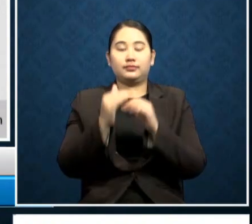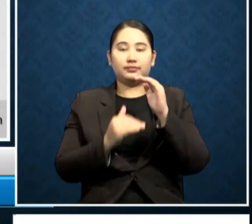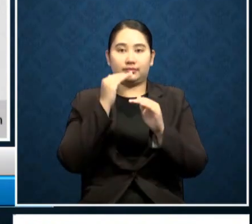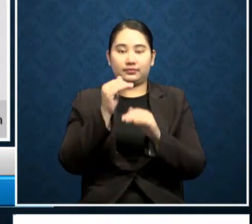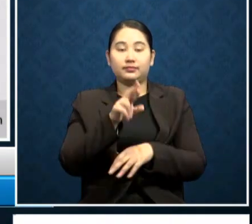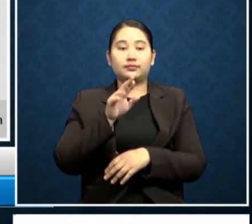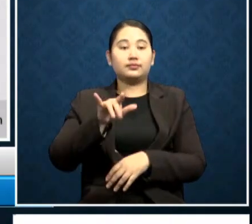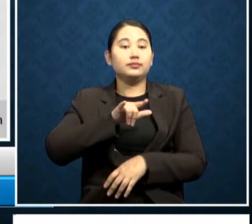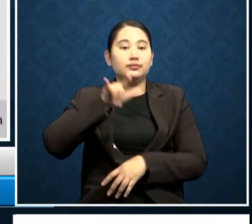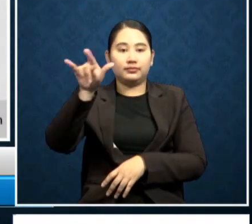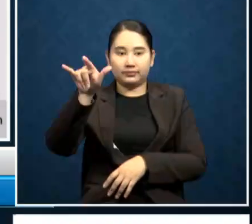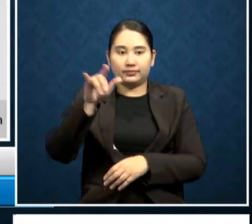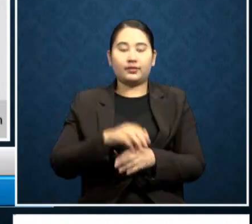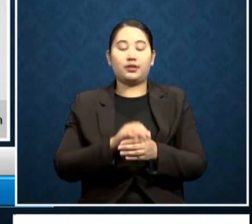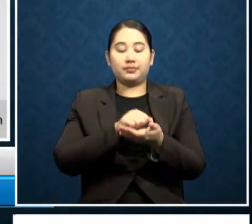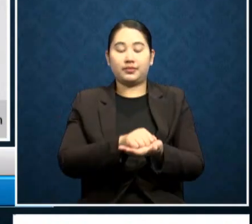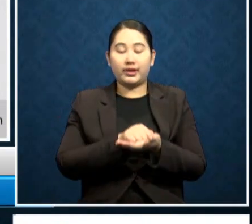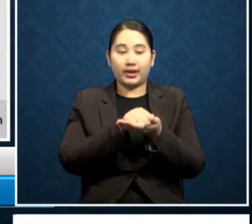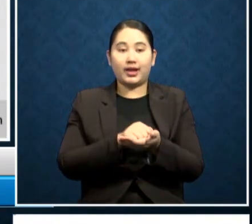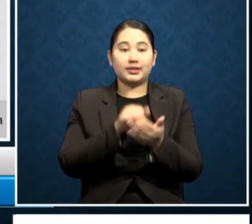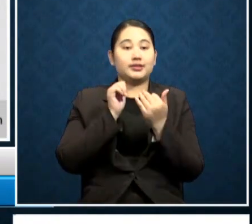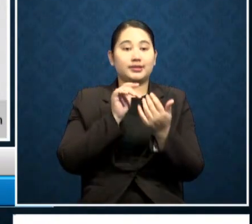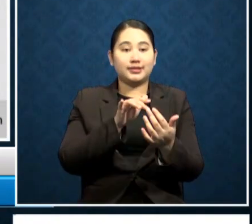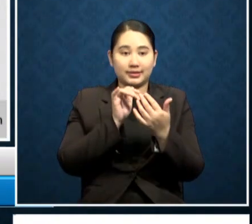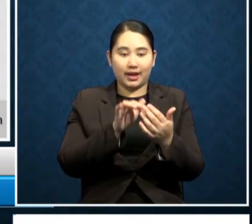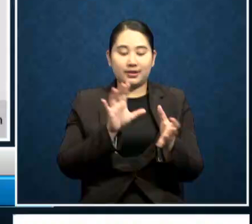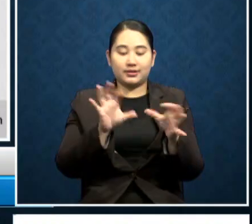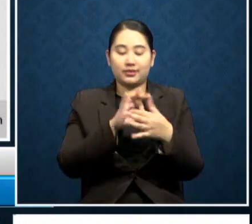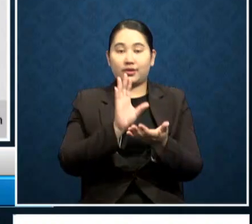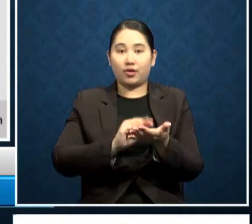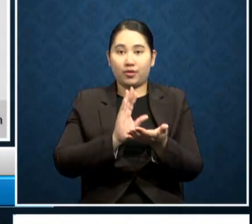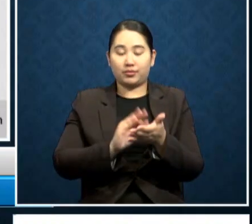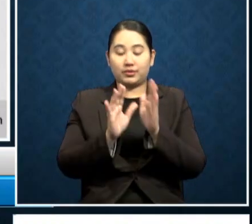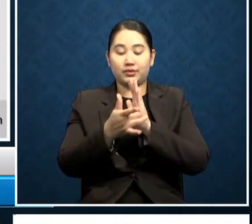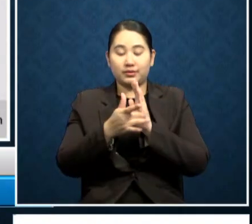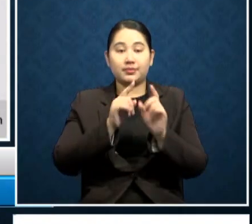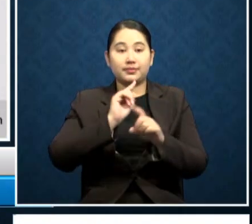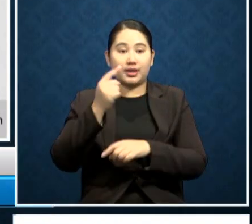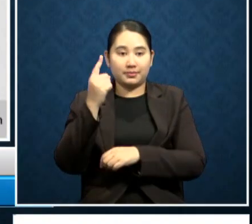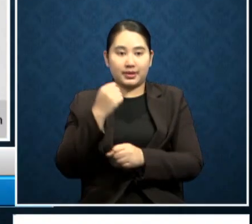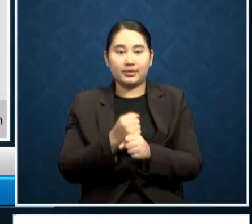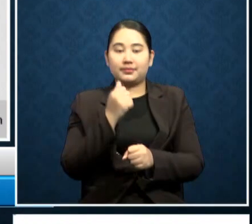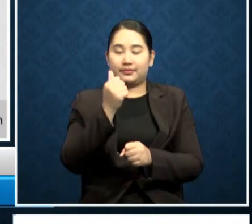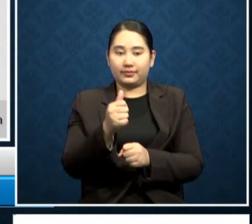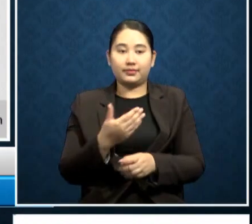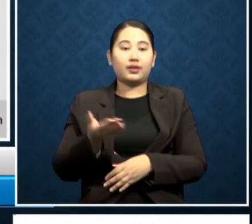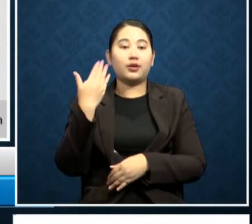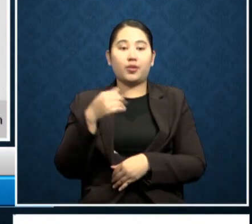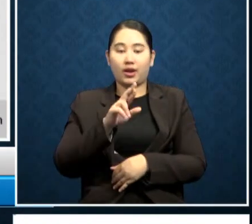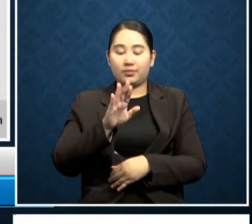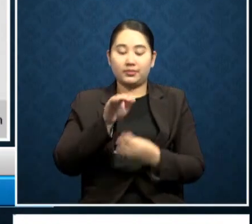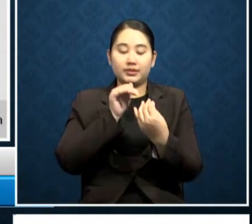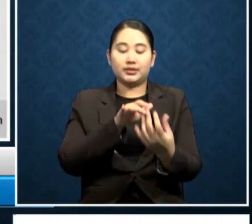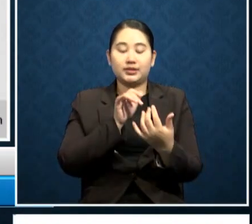บินให้สามารถรองรับการสื่อสารด้วยข้อมูลดิจิตัลโดยสมบูรณ์จากเดิมที่ใช้ระบบสื่อ